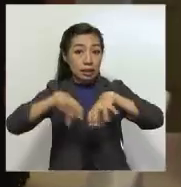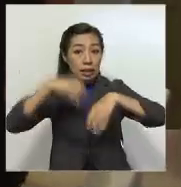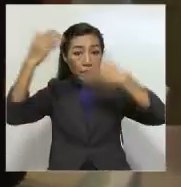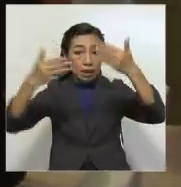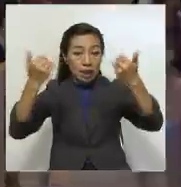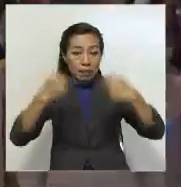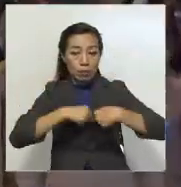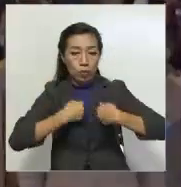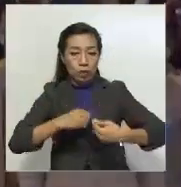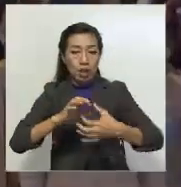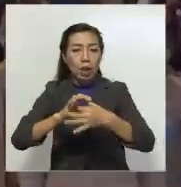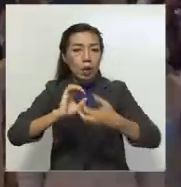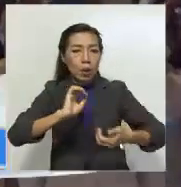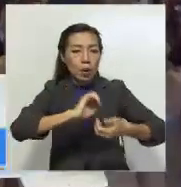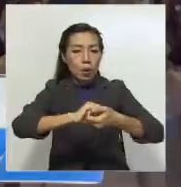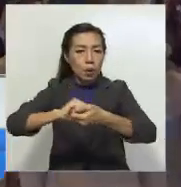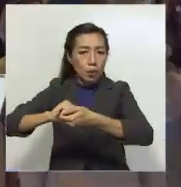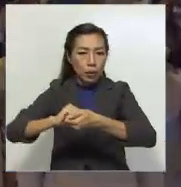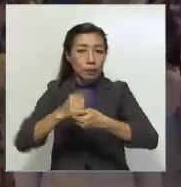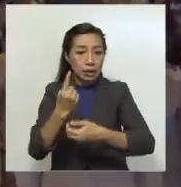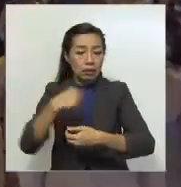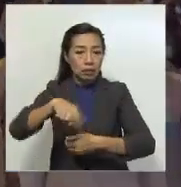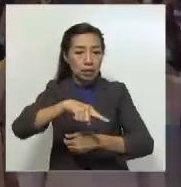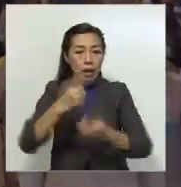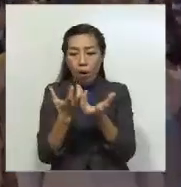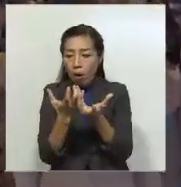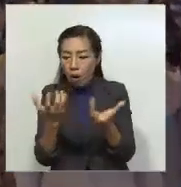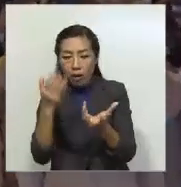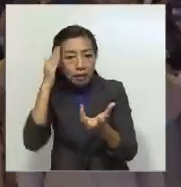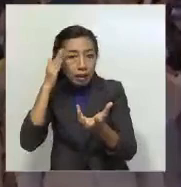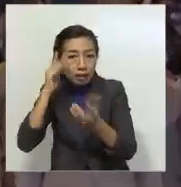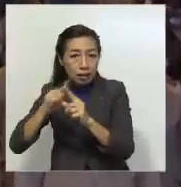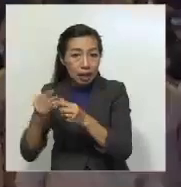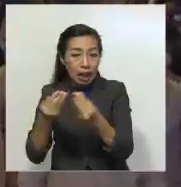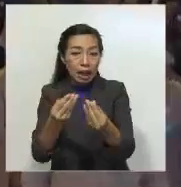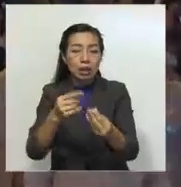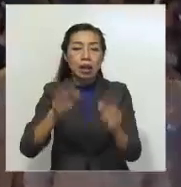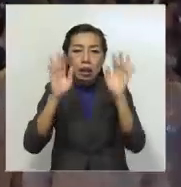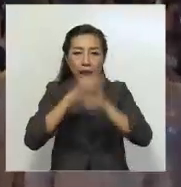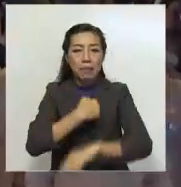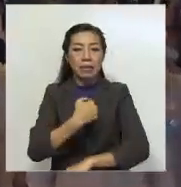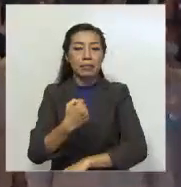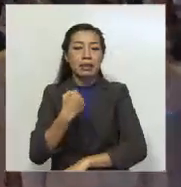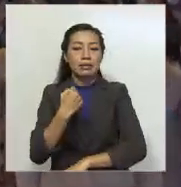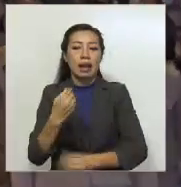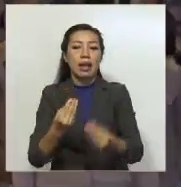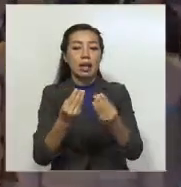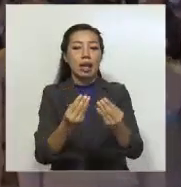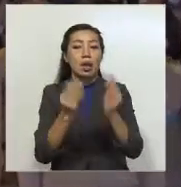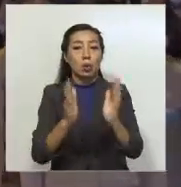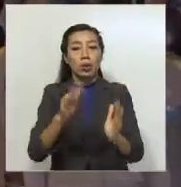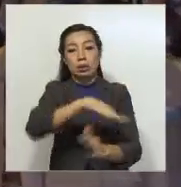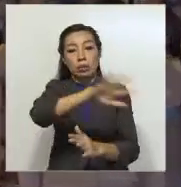เป็นหนึ่งเดียวพร้อมทั้งสิ่งของอันเป็นที่ระลึกเพื่อเป็นขวัญและกำลังใจแก่ผู้ปฏิบัติง